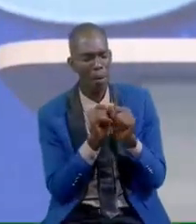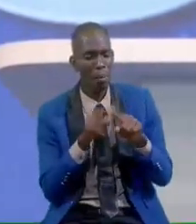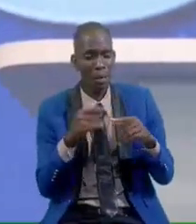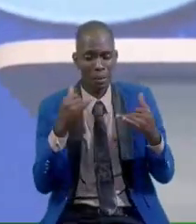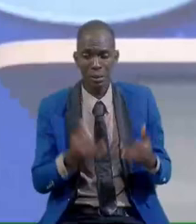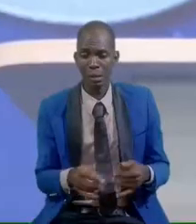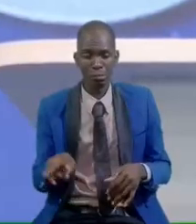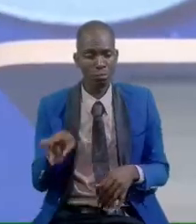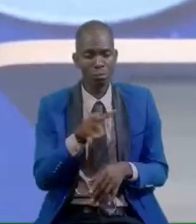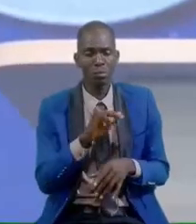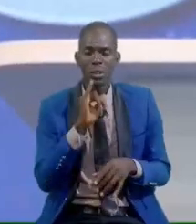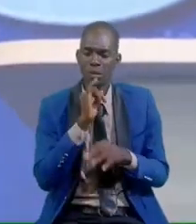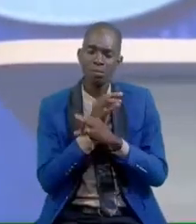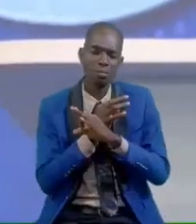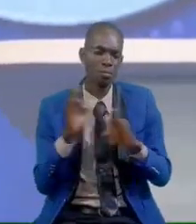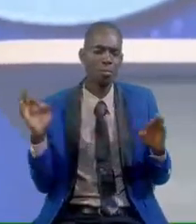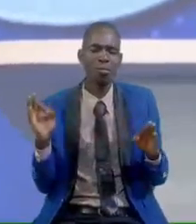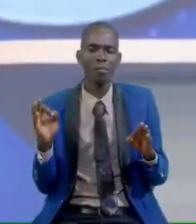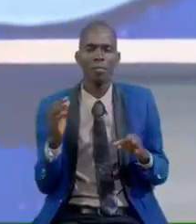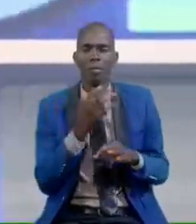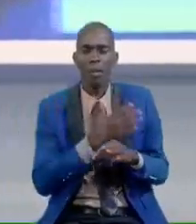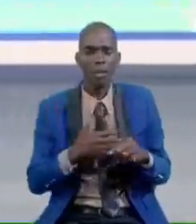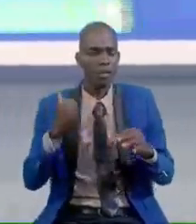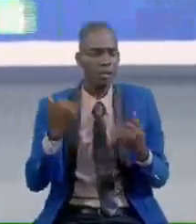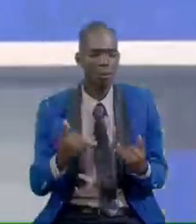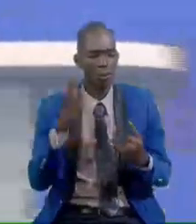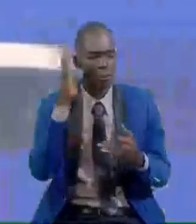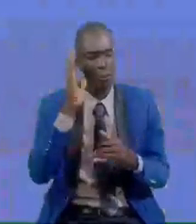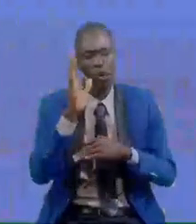dire, Seigneur, ils vont t'appeler monsieur.